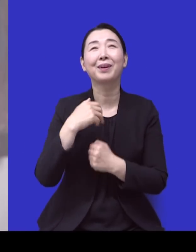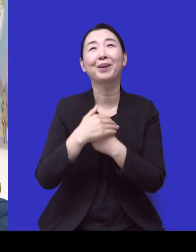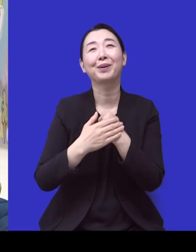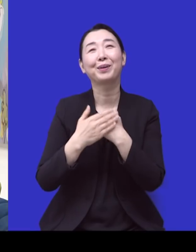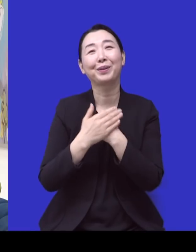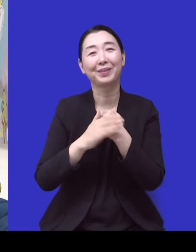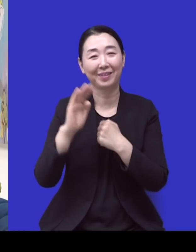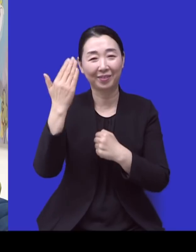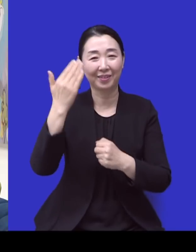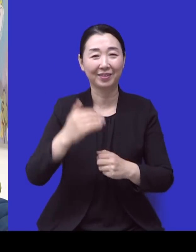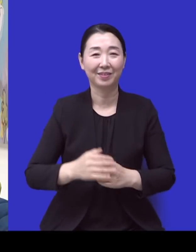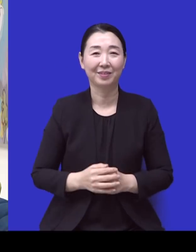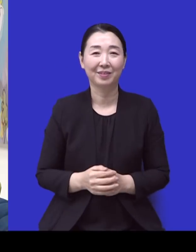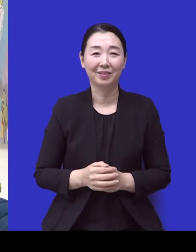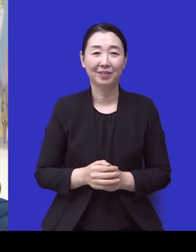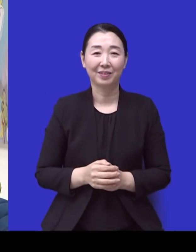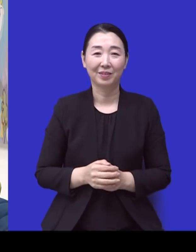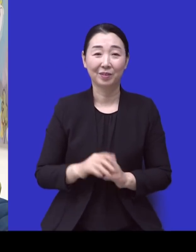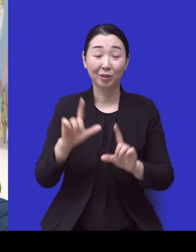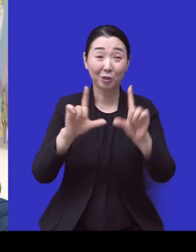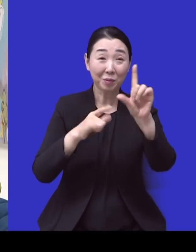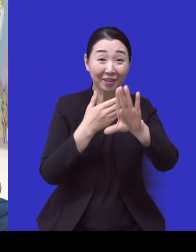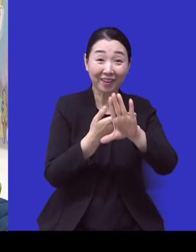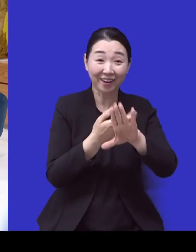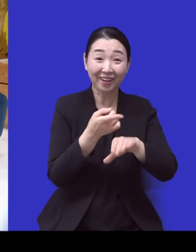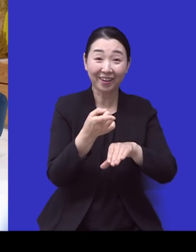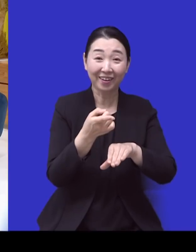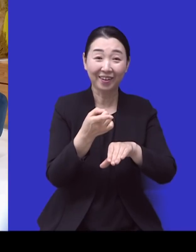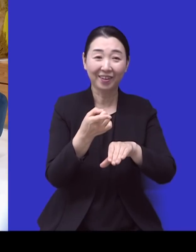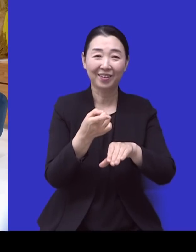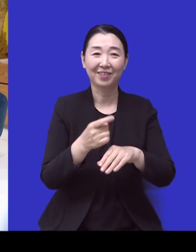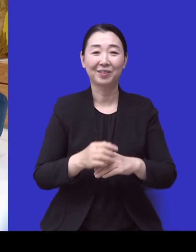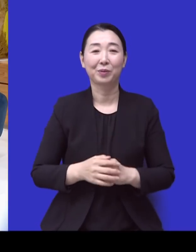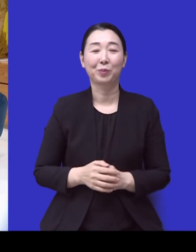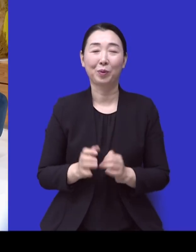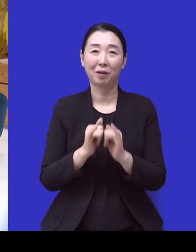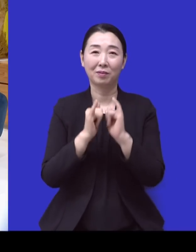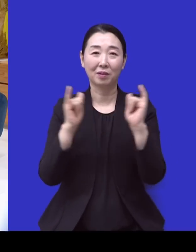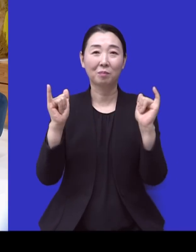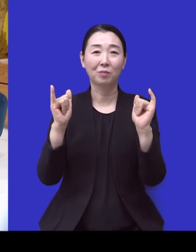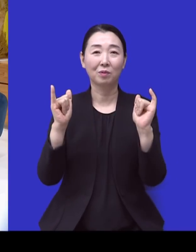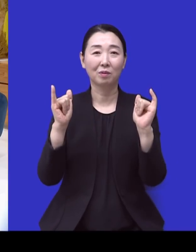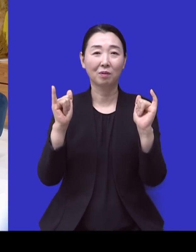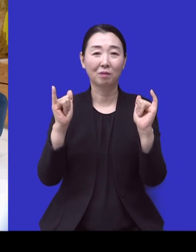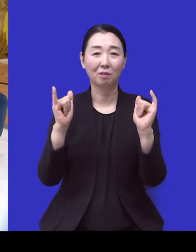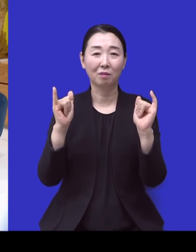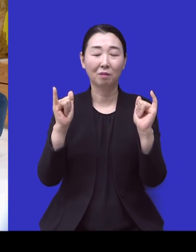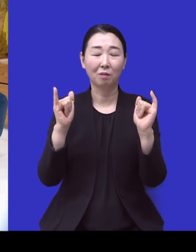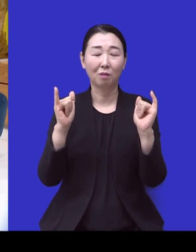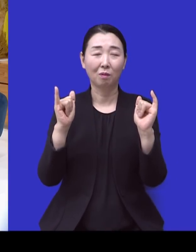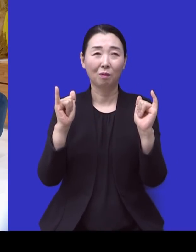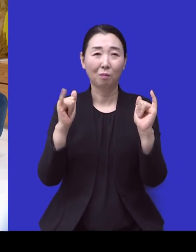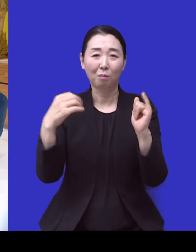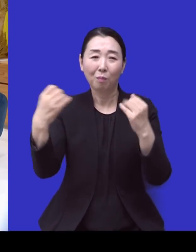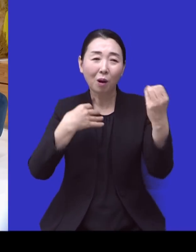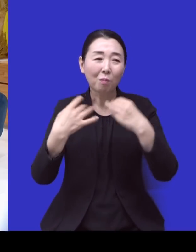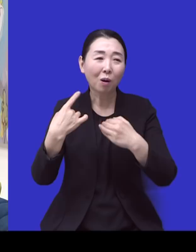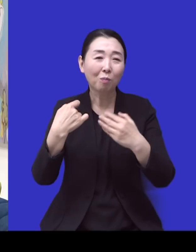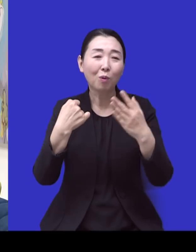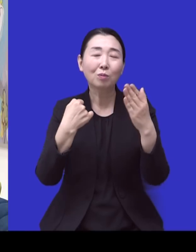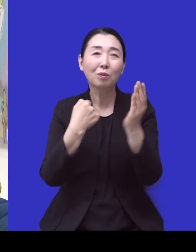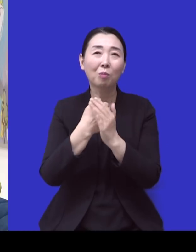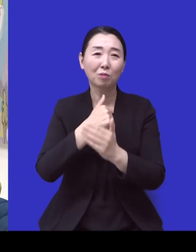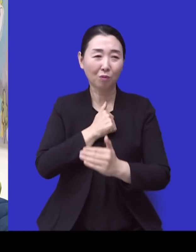같아요. 예. 아니 이런 이미지는 전혀 그렇지 않은데 어떻게 뭐 사람들이 어떻게 했길래 참 그렇게 자존감이 낮아졌을까